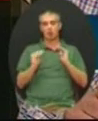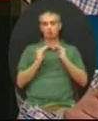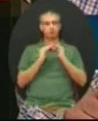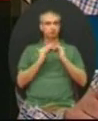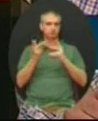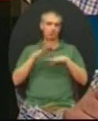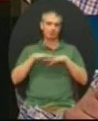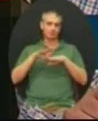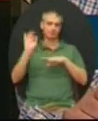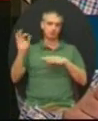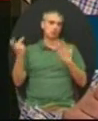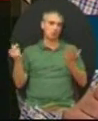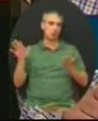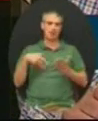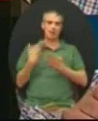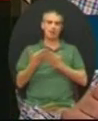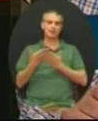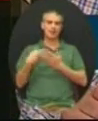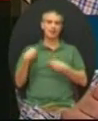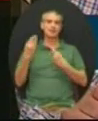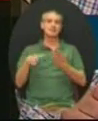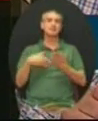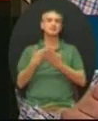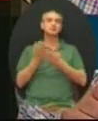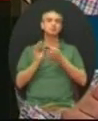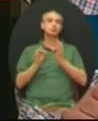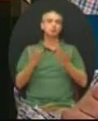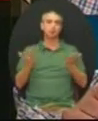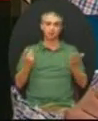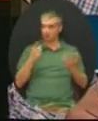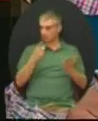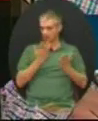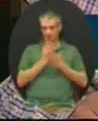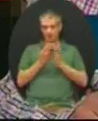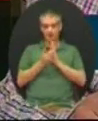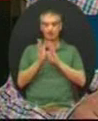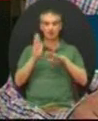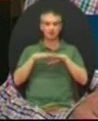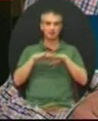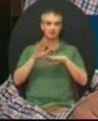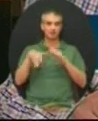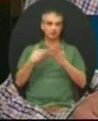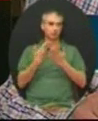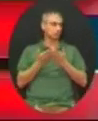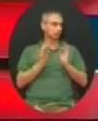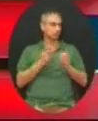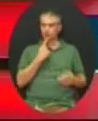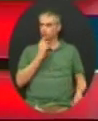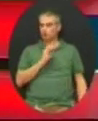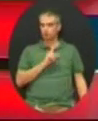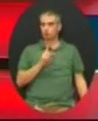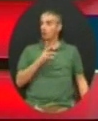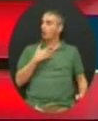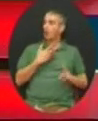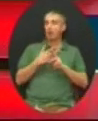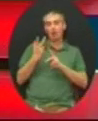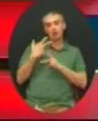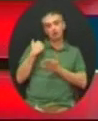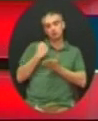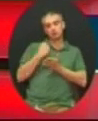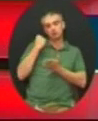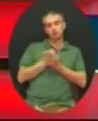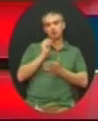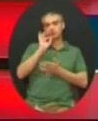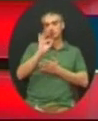הרי זה תפקידו, לתת ייעוץ משפטי. תפקידו לתת ייעוץ משפטי. אם אתה רוצה שייעוץ משפטי, אתה מייתר את תפקיד היועץ המשפטי, אם אתה רוצה שייעוץ משפטי רק יכשיר